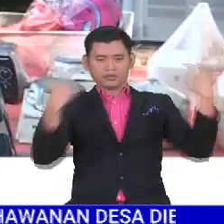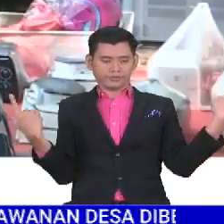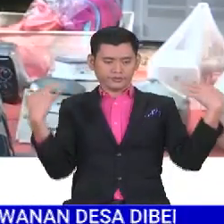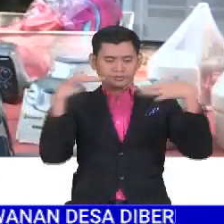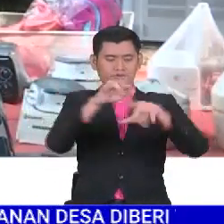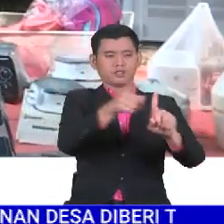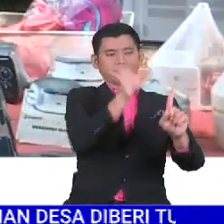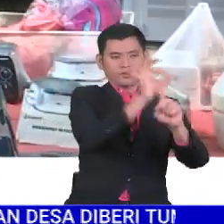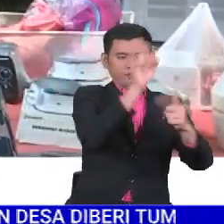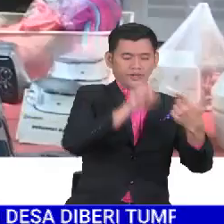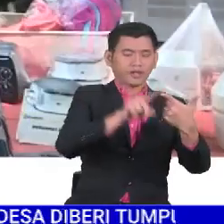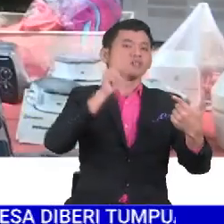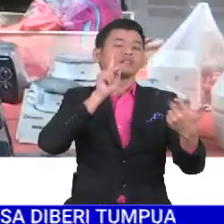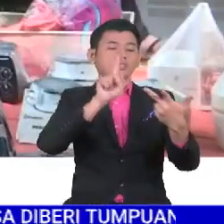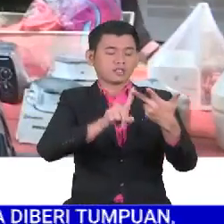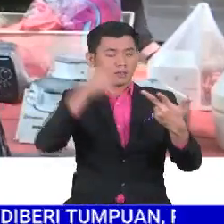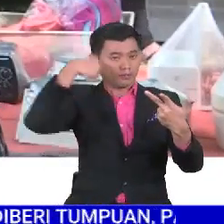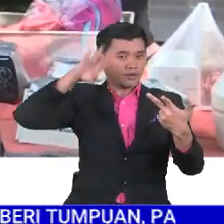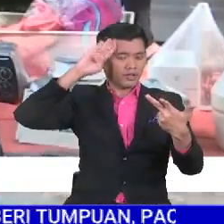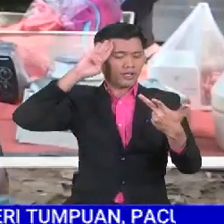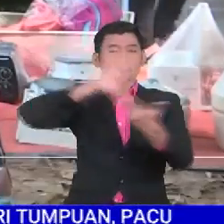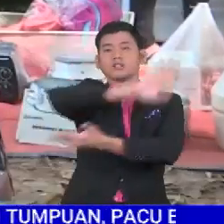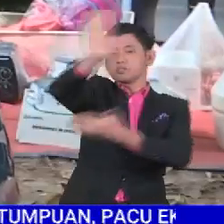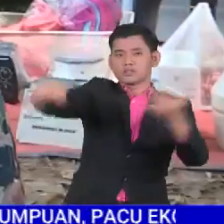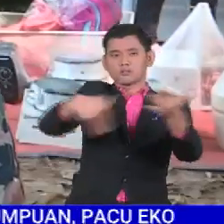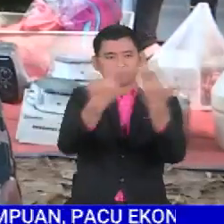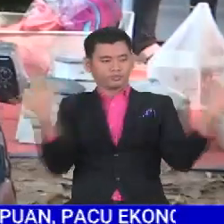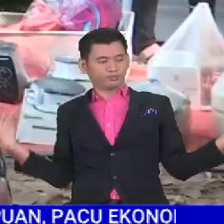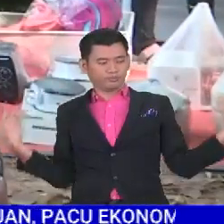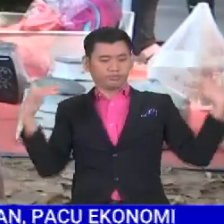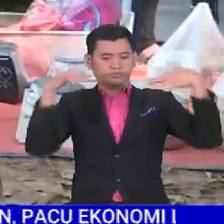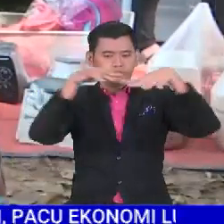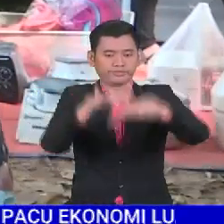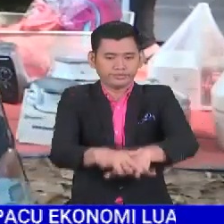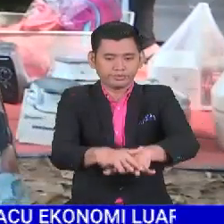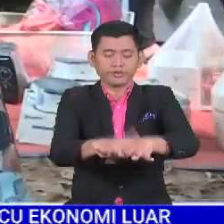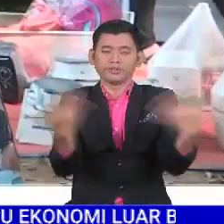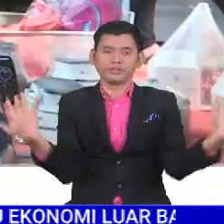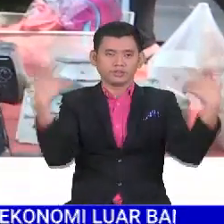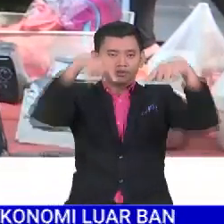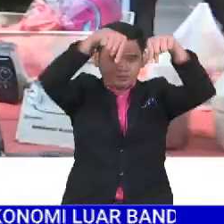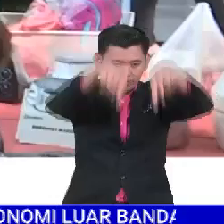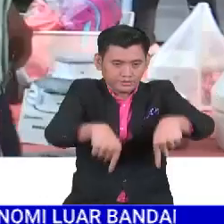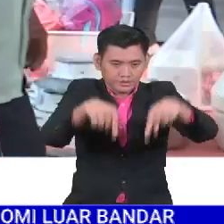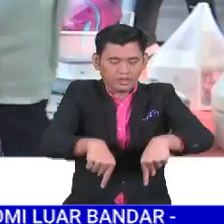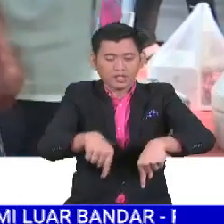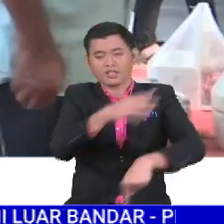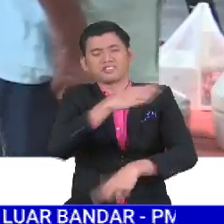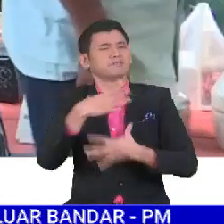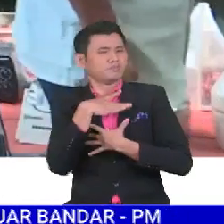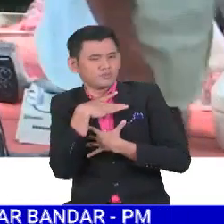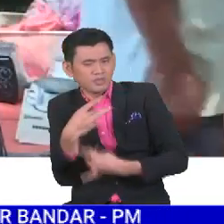Pinang, Kedah, Perlis semua tertumpu kat sini. Negeri-negeri lain di Malaysia pun tertumpu dekat sini. Depa